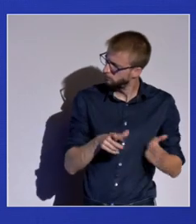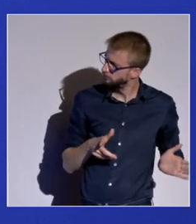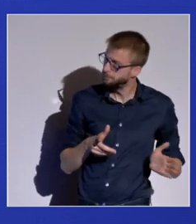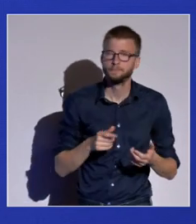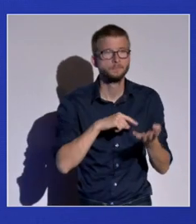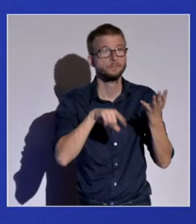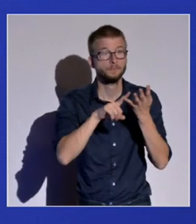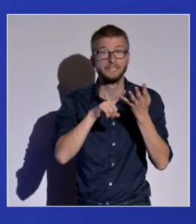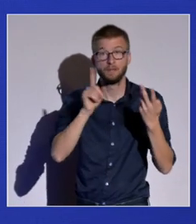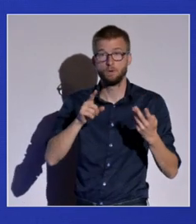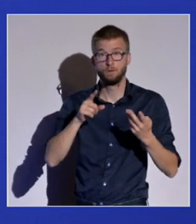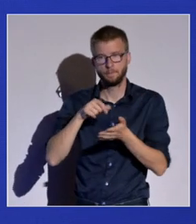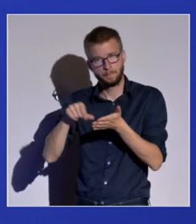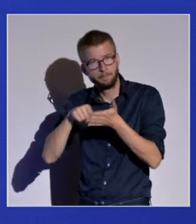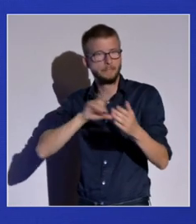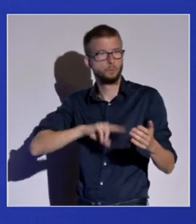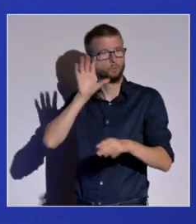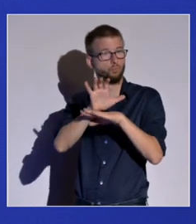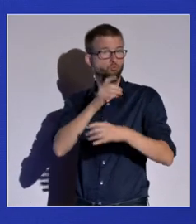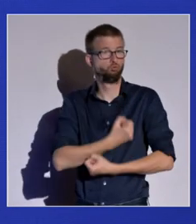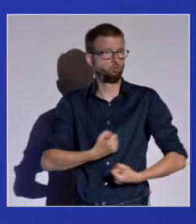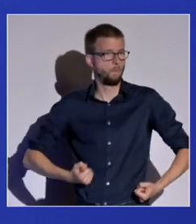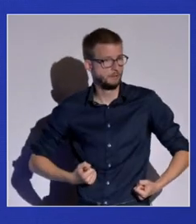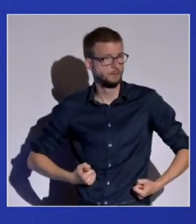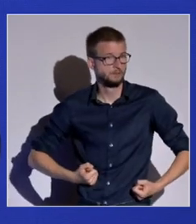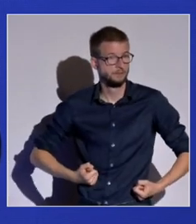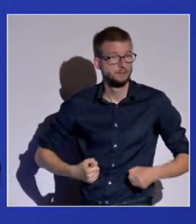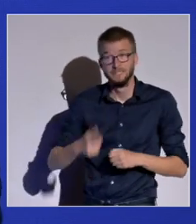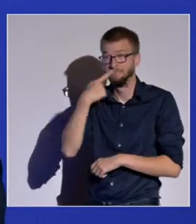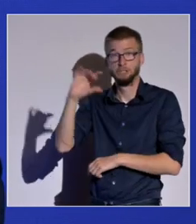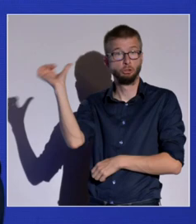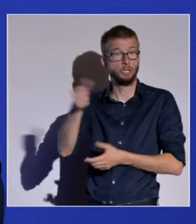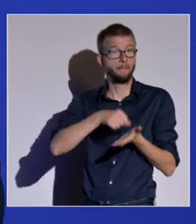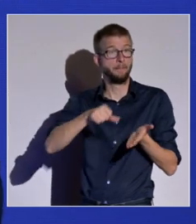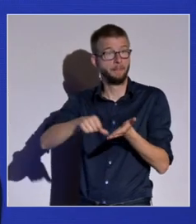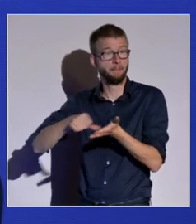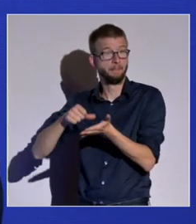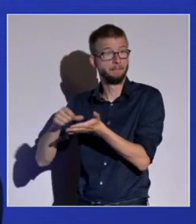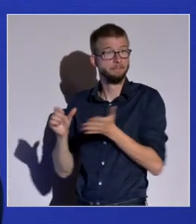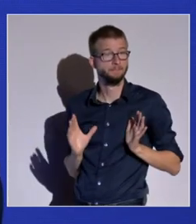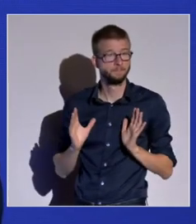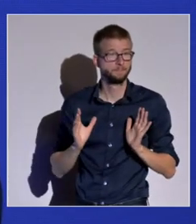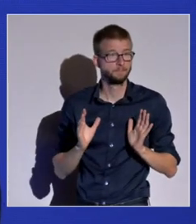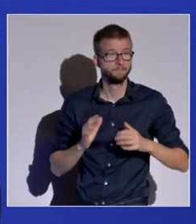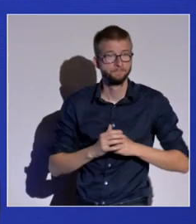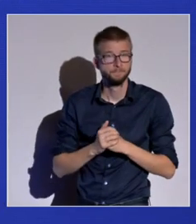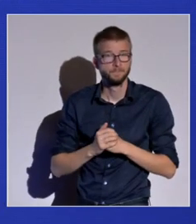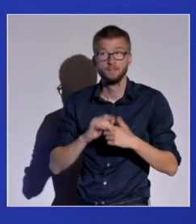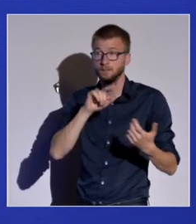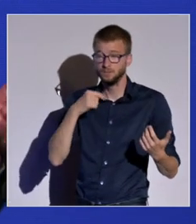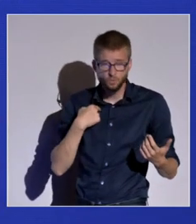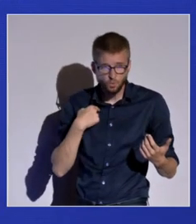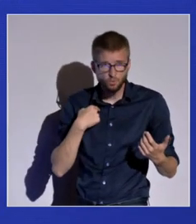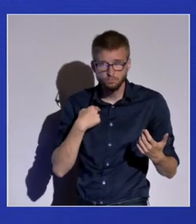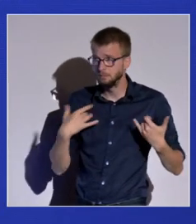t'assures contre le chômage, et cela est mis à la charge de chacun des citoyens. Nous, c'est un